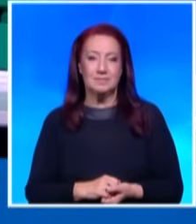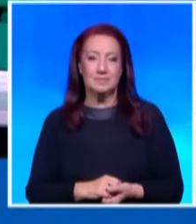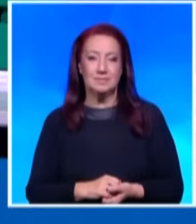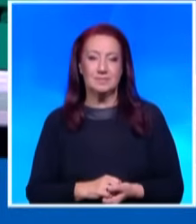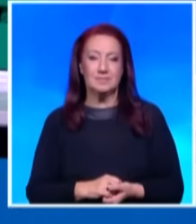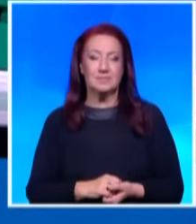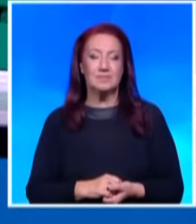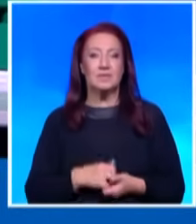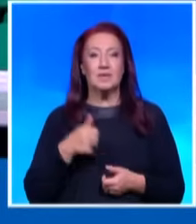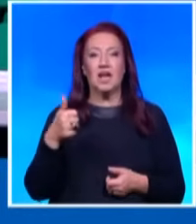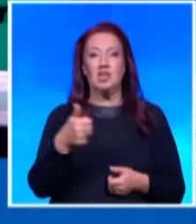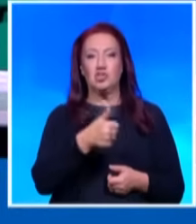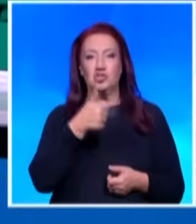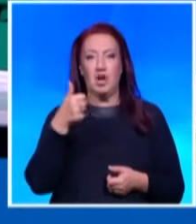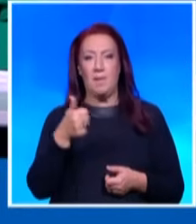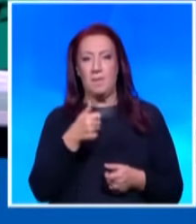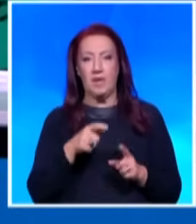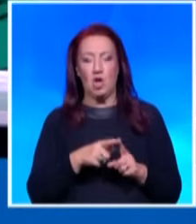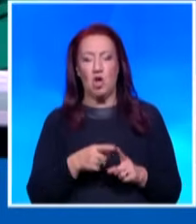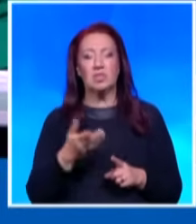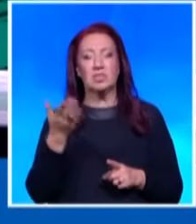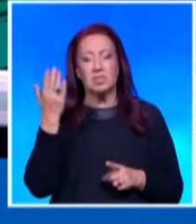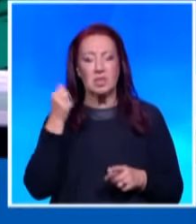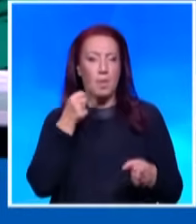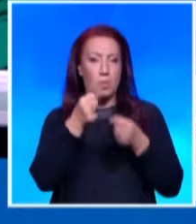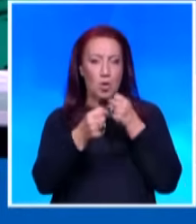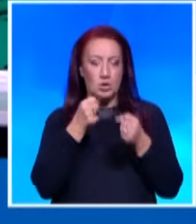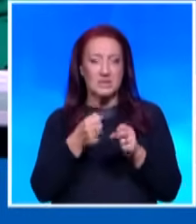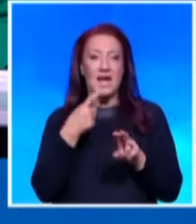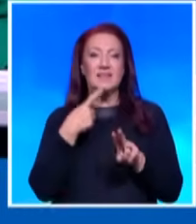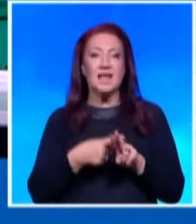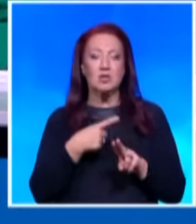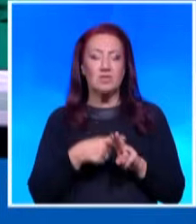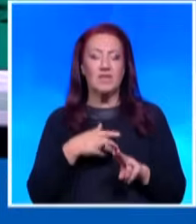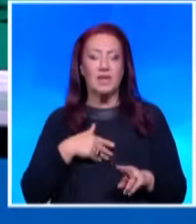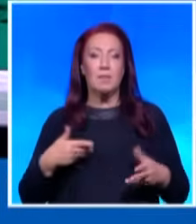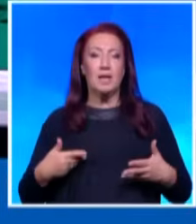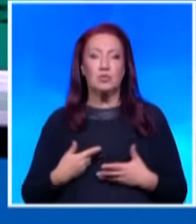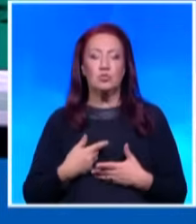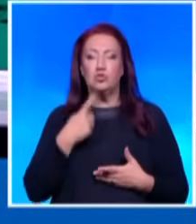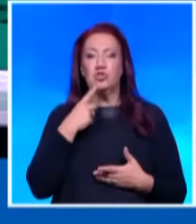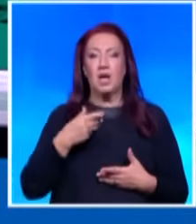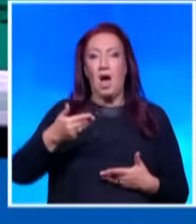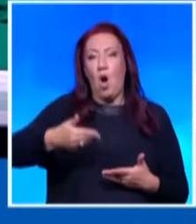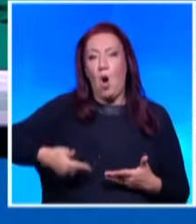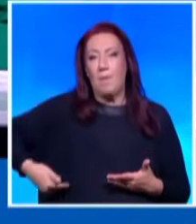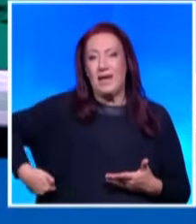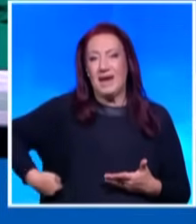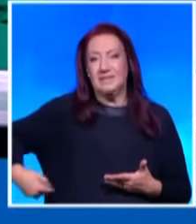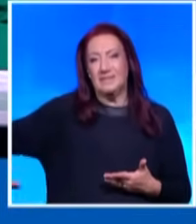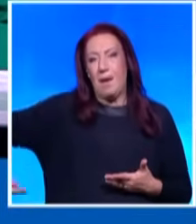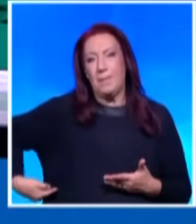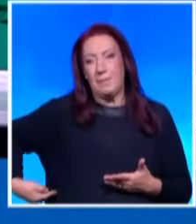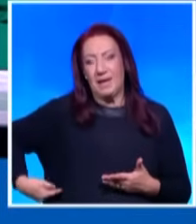Шампионът ни на боксовия ринг и бивш национал Нено Нанов се нуждае от нов бъбрек и от скъпоструваща трансплантация, която може да бъде извършена в